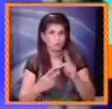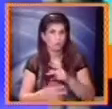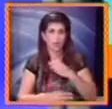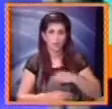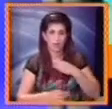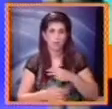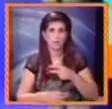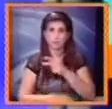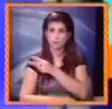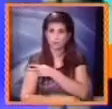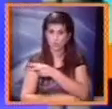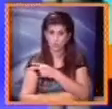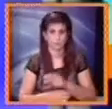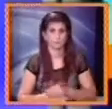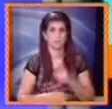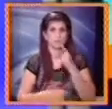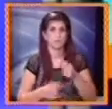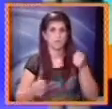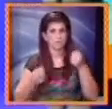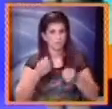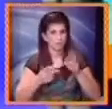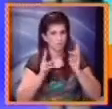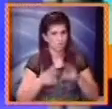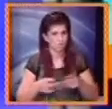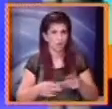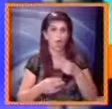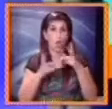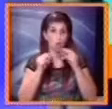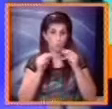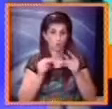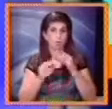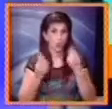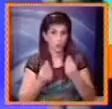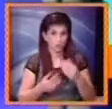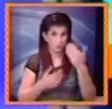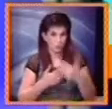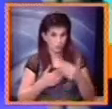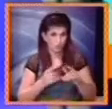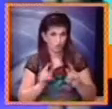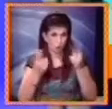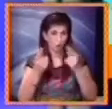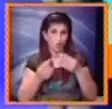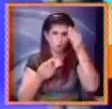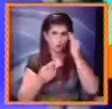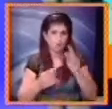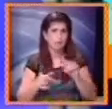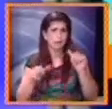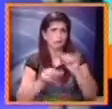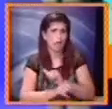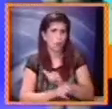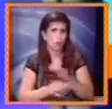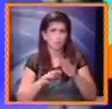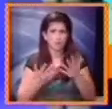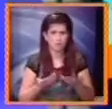של כחולי המדים, שכלל הפעלת כוח פיזי. לדבריהם, רק בתום האירוע הזה הודו במשטרה שבכלל מדובר